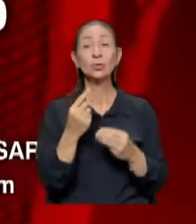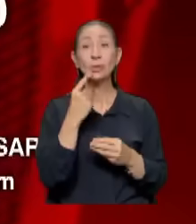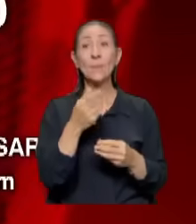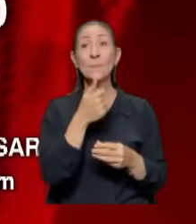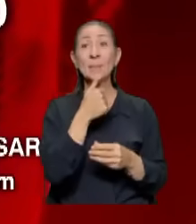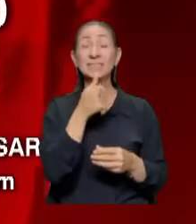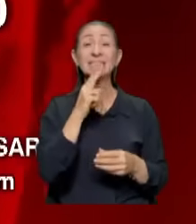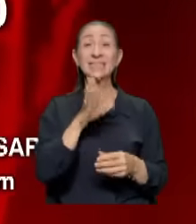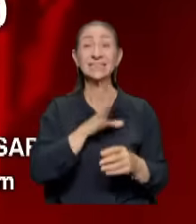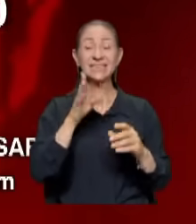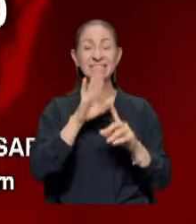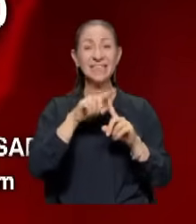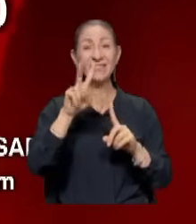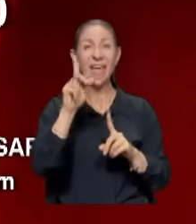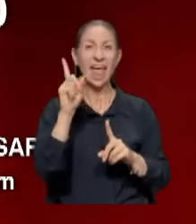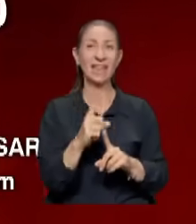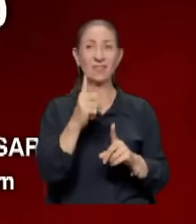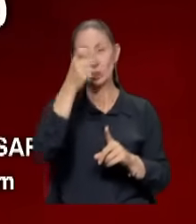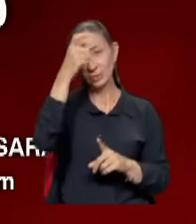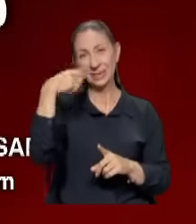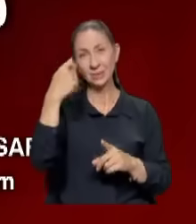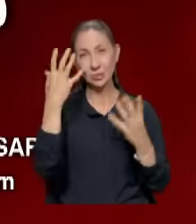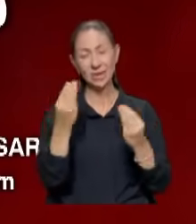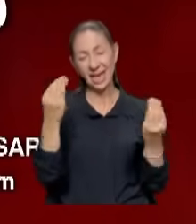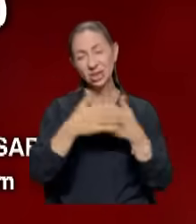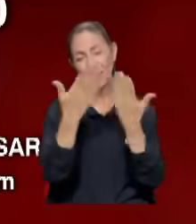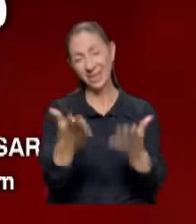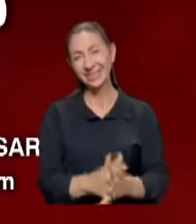aktarayım. Babasının Kızı televizyonda ilk kez yayınlanacak Türk sineması olacak. İyi akşamlar dileriz.